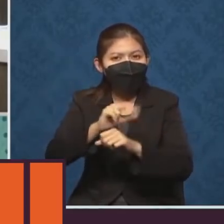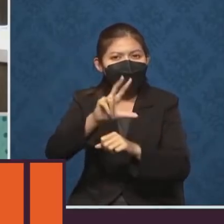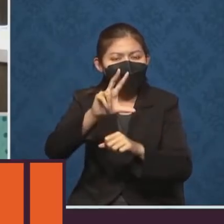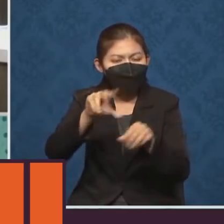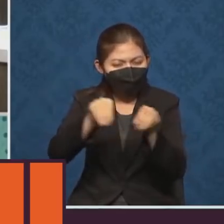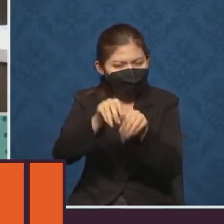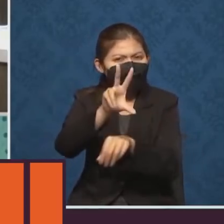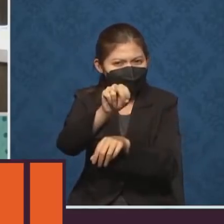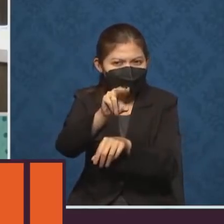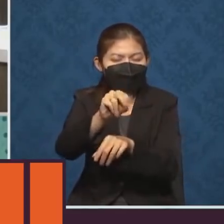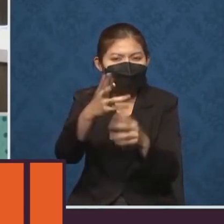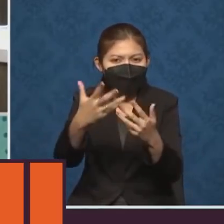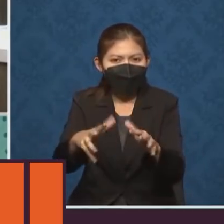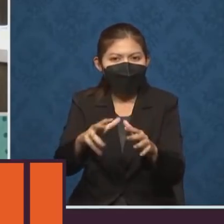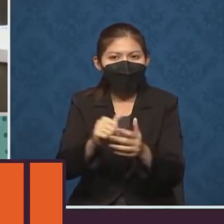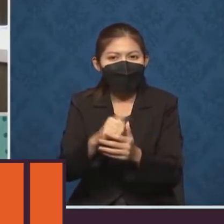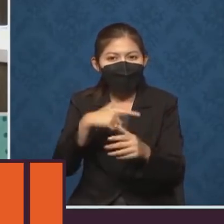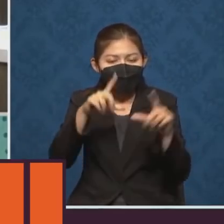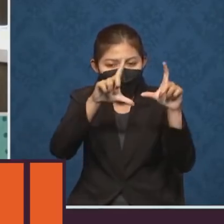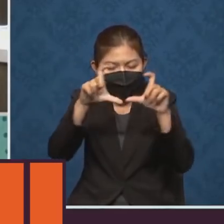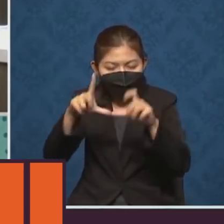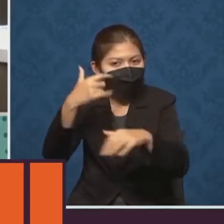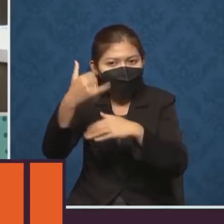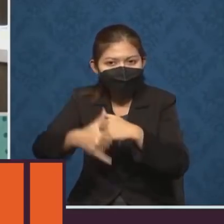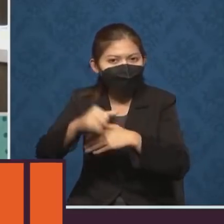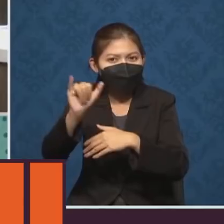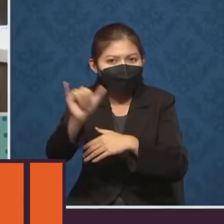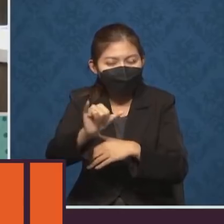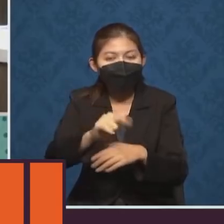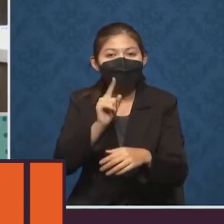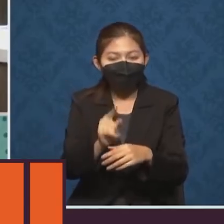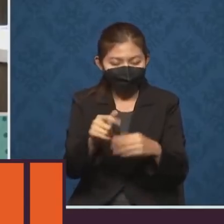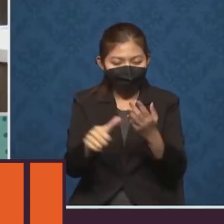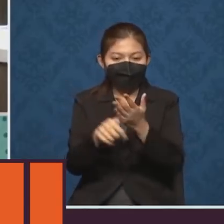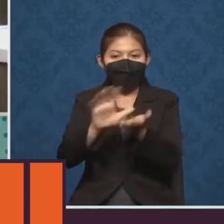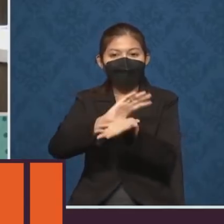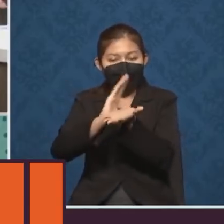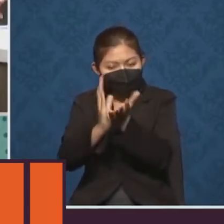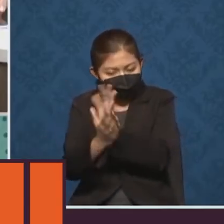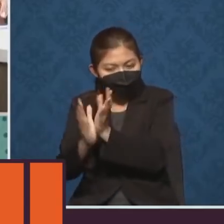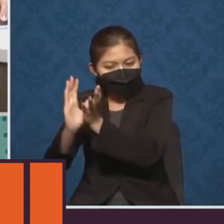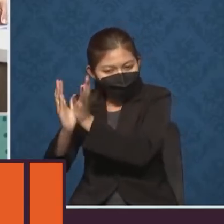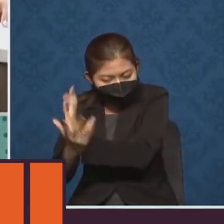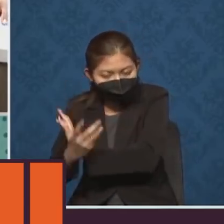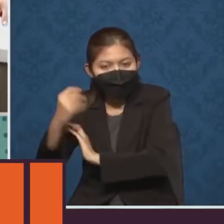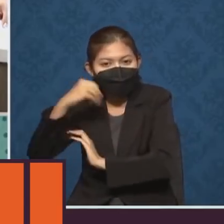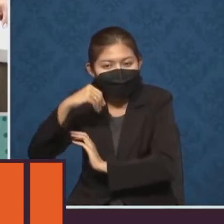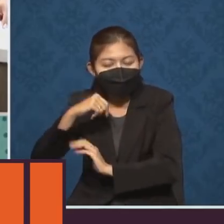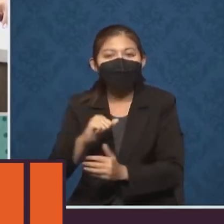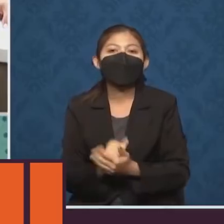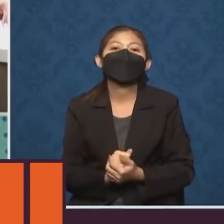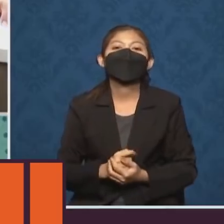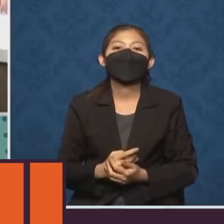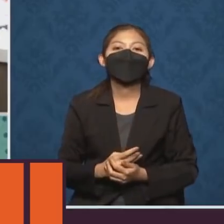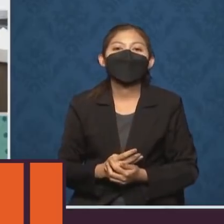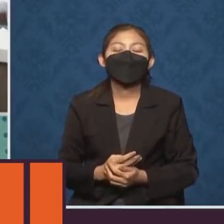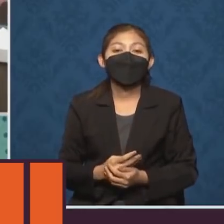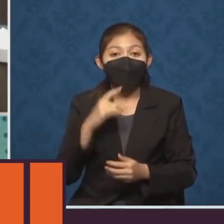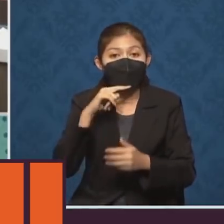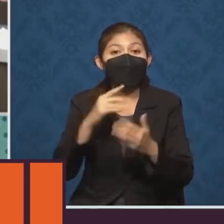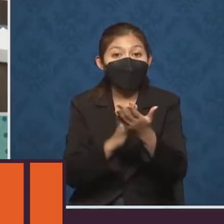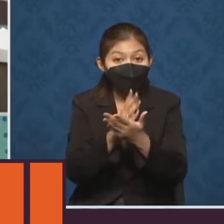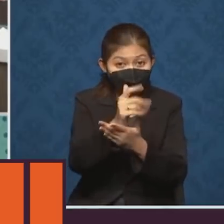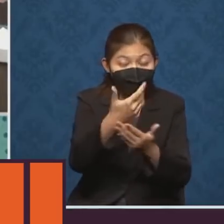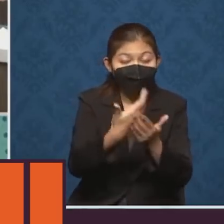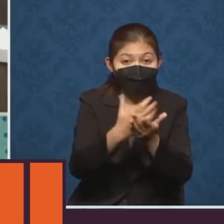สามสิบปีแล้วเนี่ยยังทำภาพไม่จบกันซะทีนะฮะต้องมีการปรับปรุงกันอยู่ได้อย่างไรแต่ว่าก็เอาล่ะถือว่าแม้ว่าจะผ่า